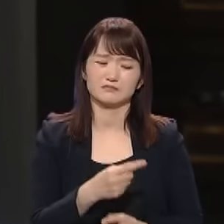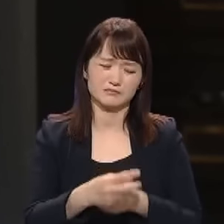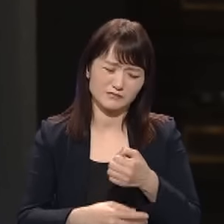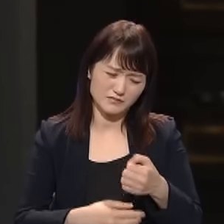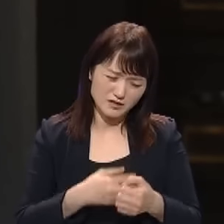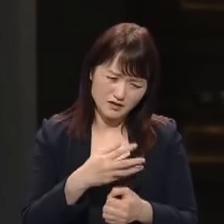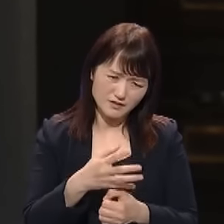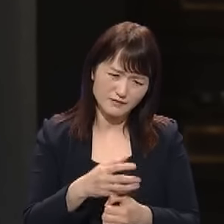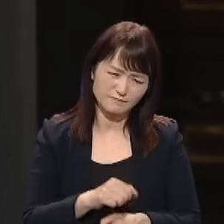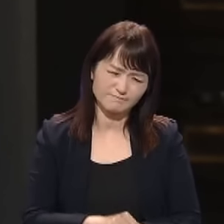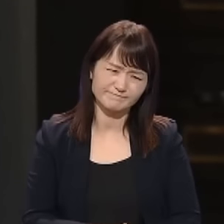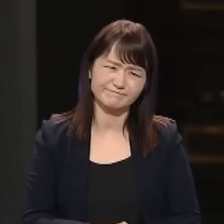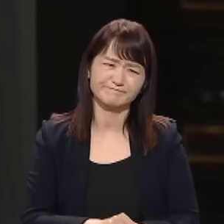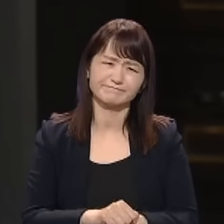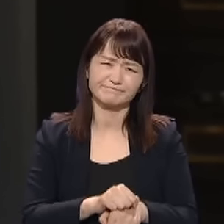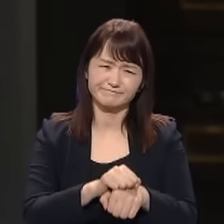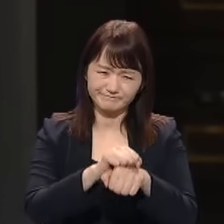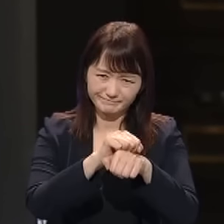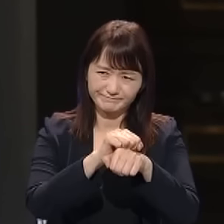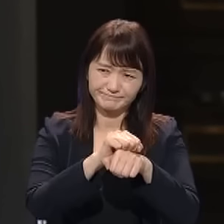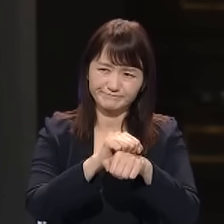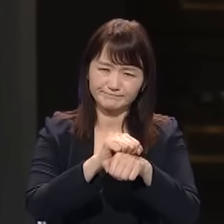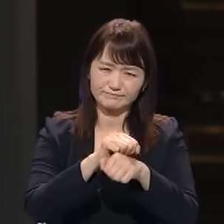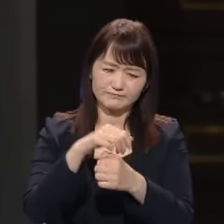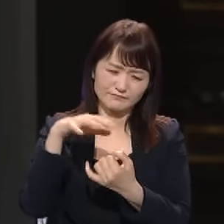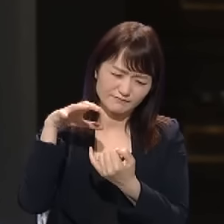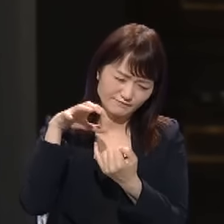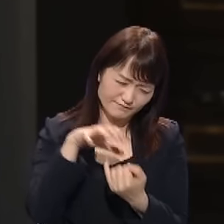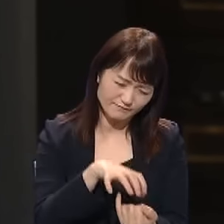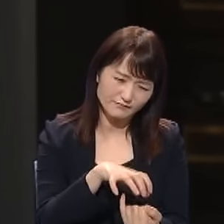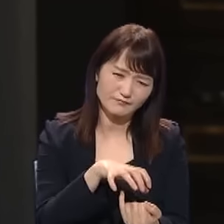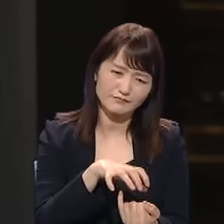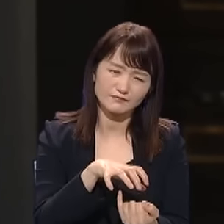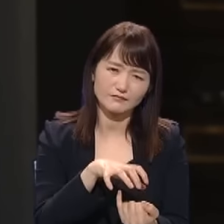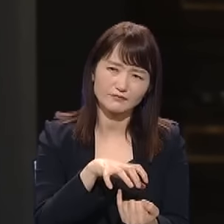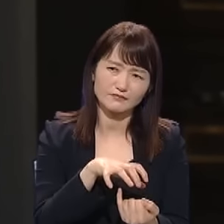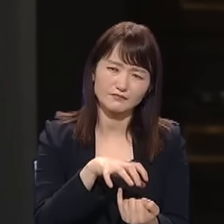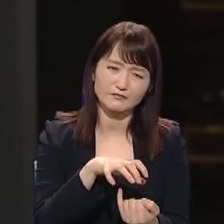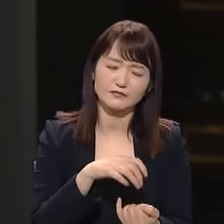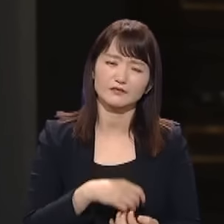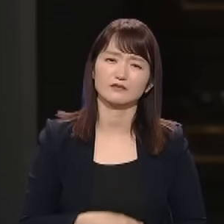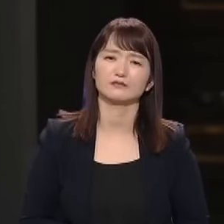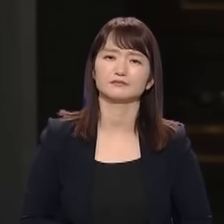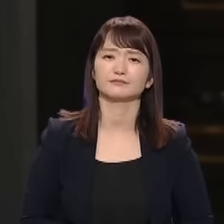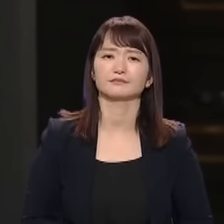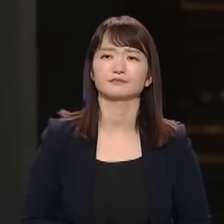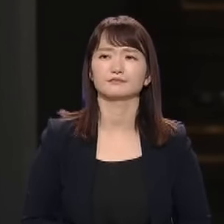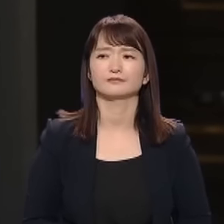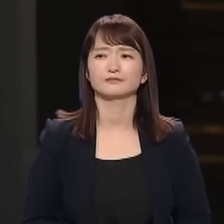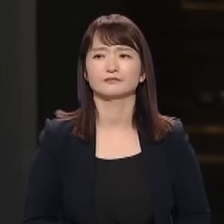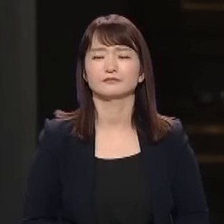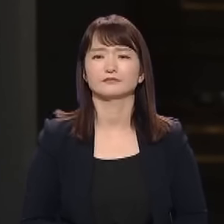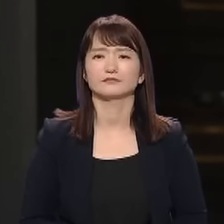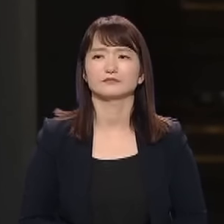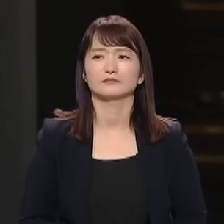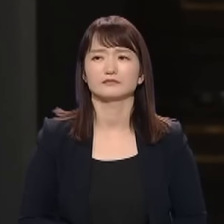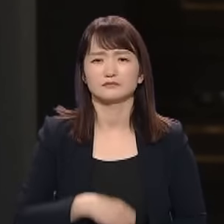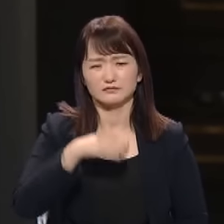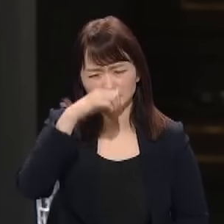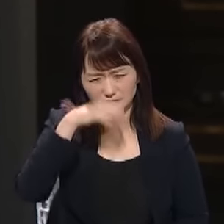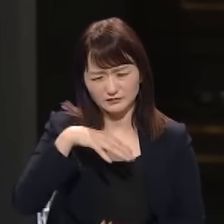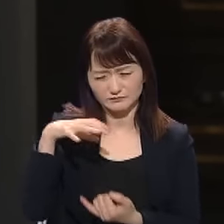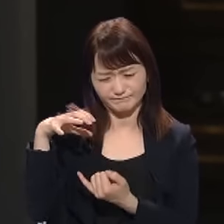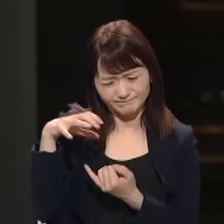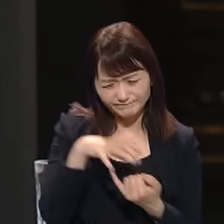동안에 켜켜이 쌓여있던 그 억압 그냥 이분들은 그냥 억눌려져